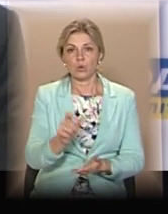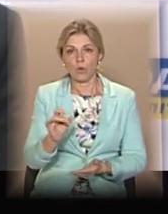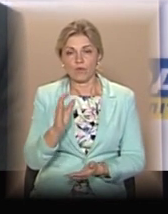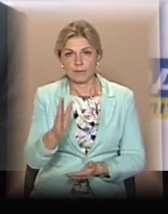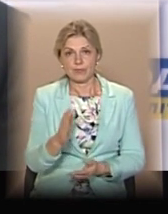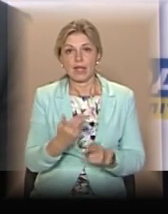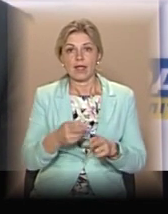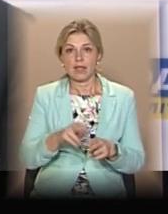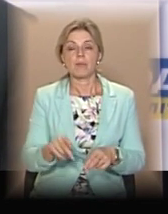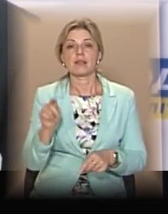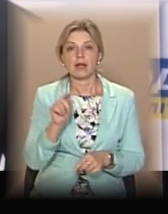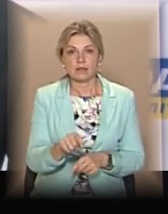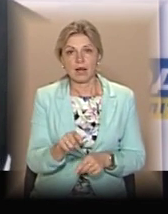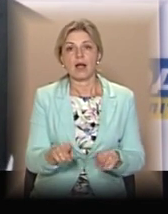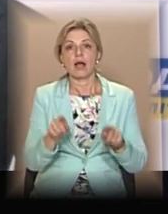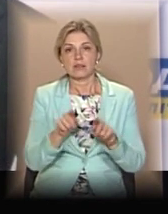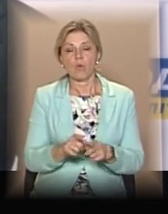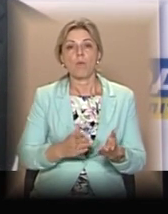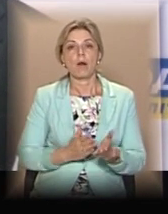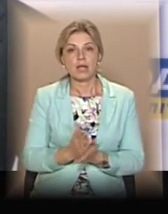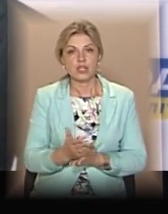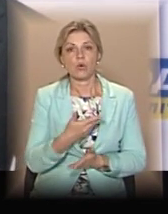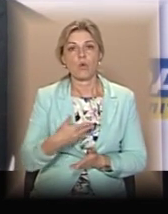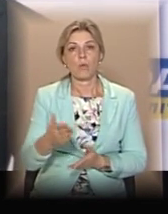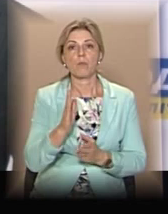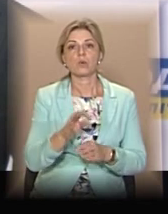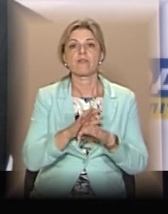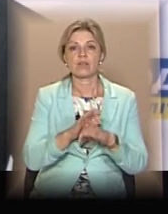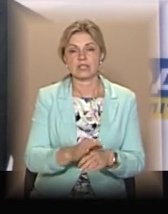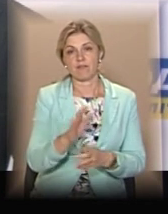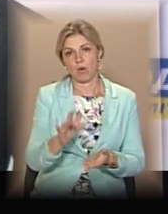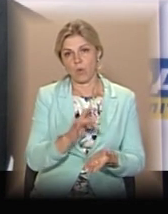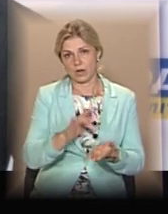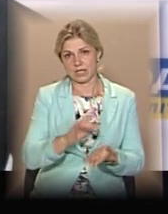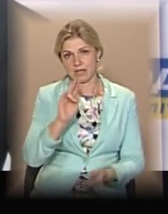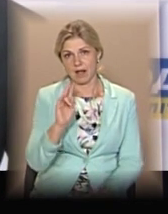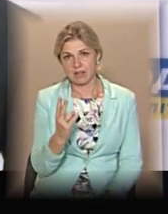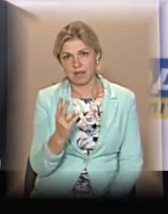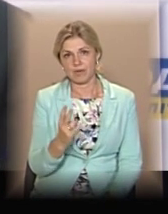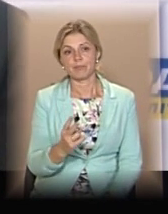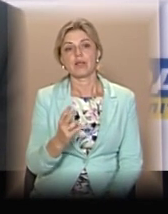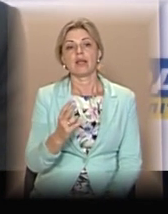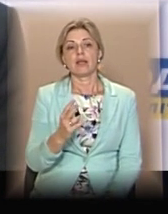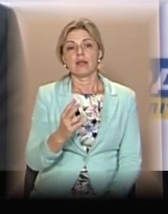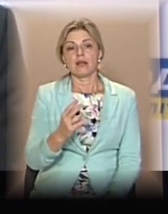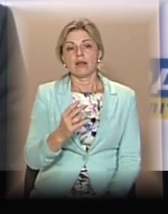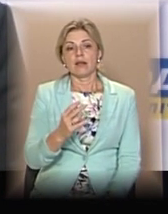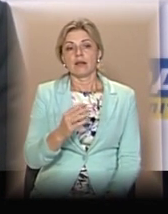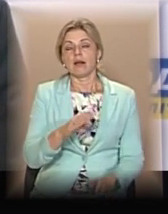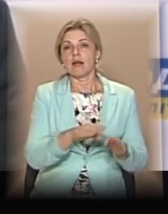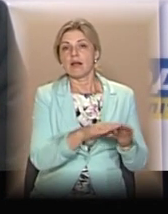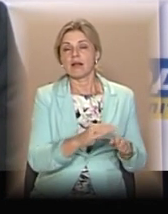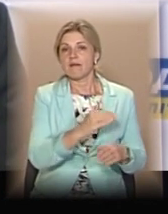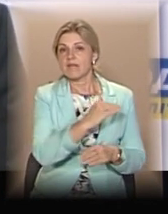Именно так, именно такую политику мы будем вести в городе Николаеве. Вертикаль от